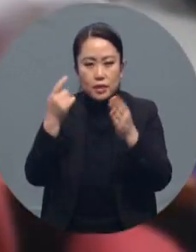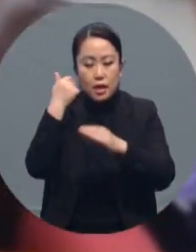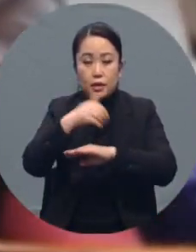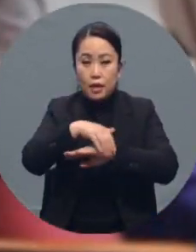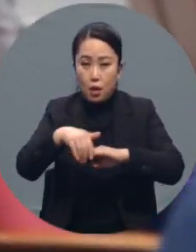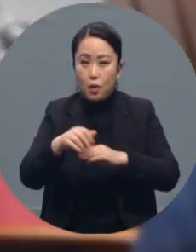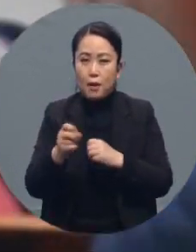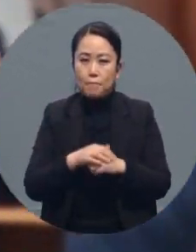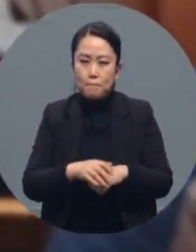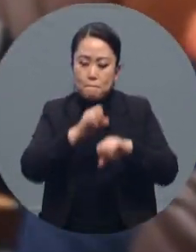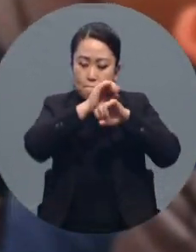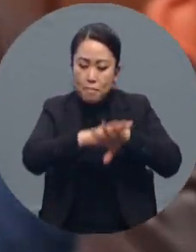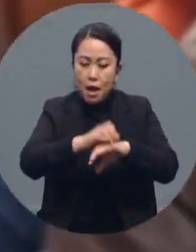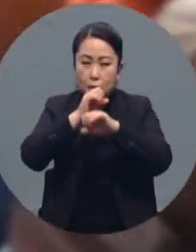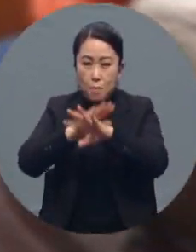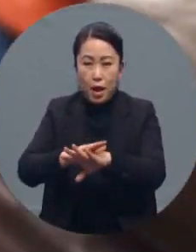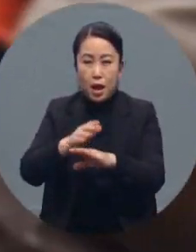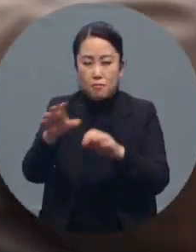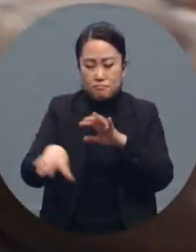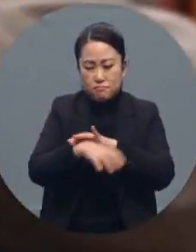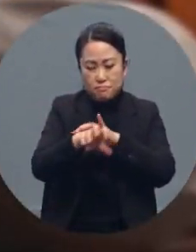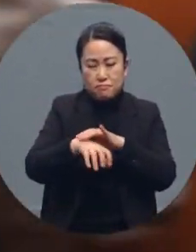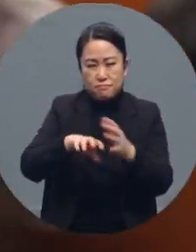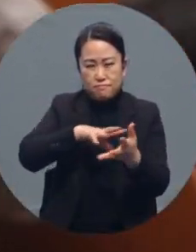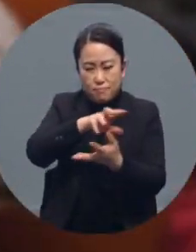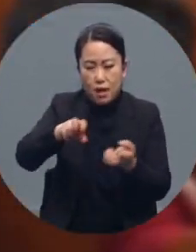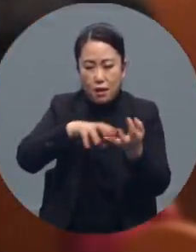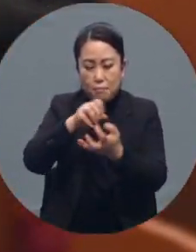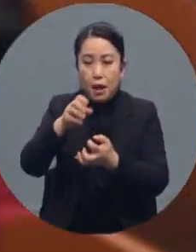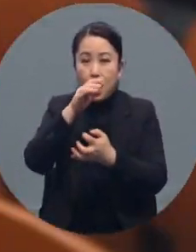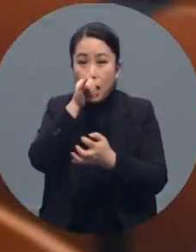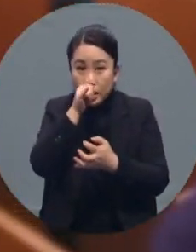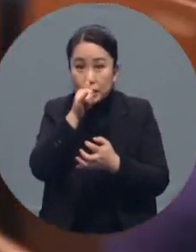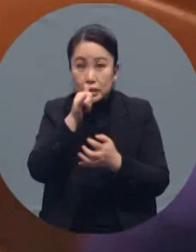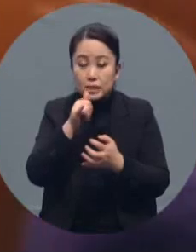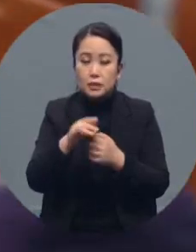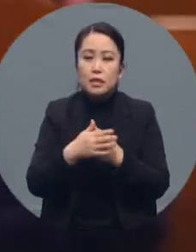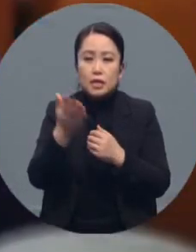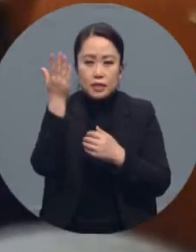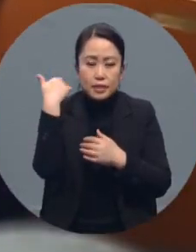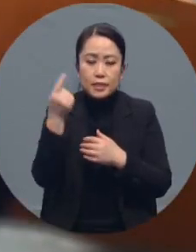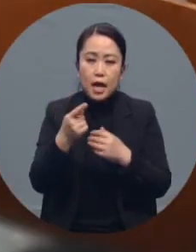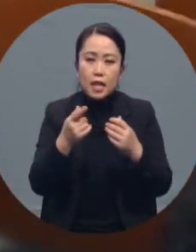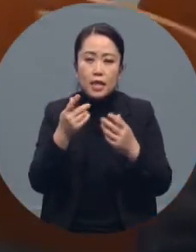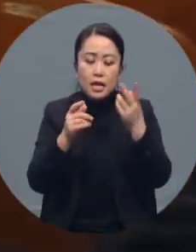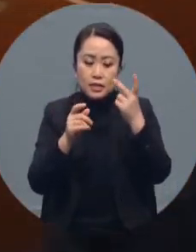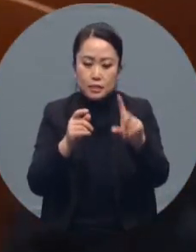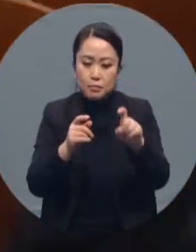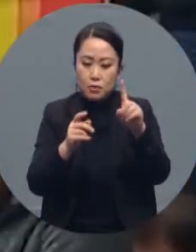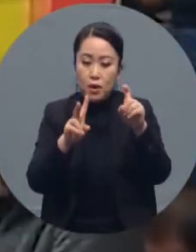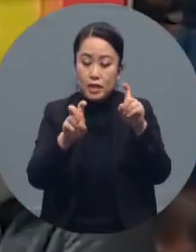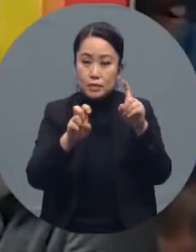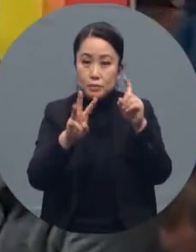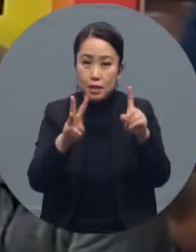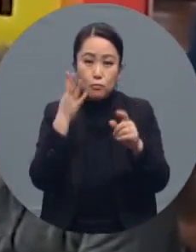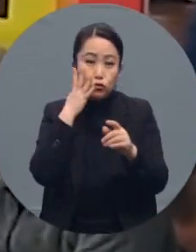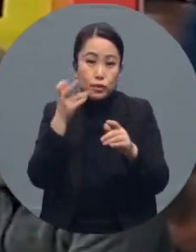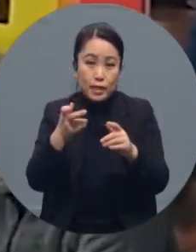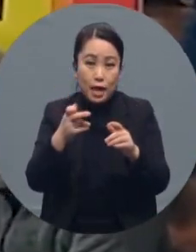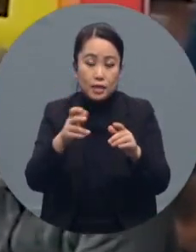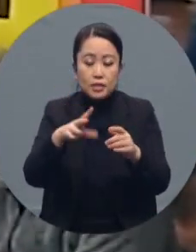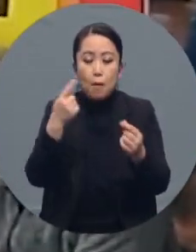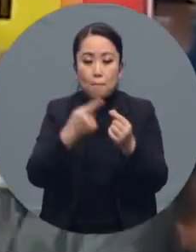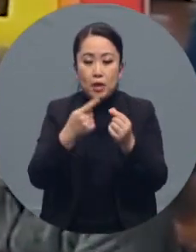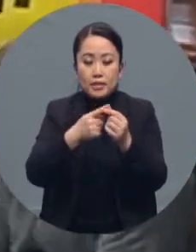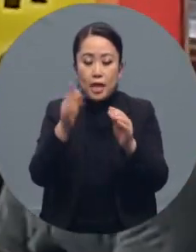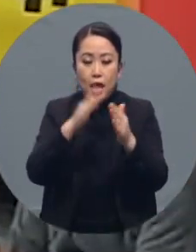파행을 거듭했던 고리원전 2호기 주민공청회. 지난달 23일 울산에서 예정됐던 첫 공청회는